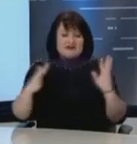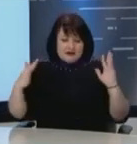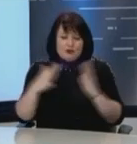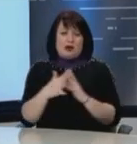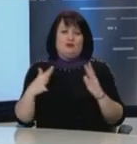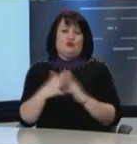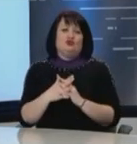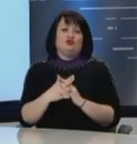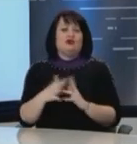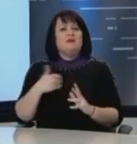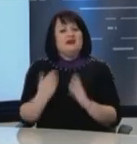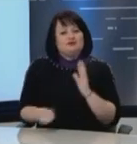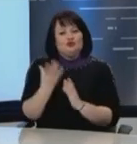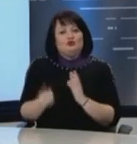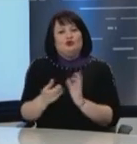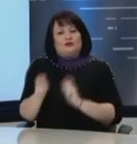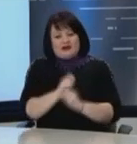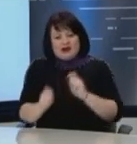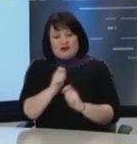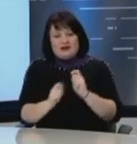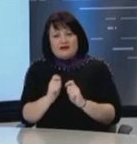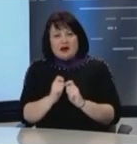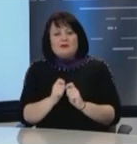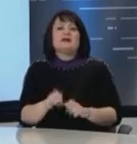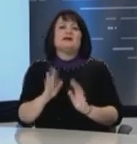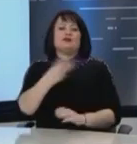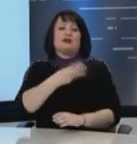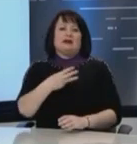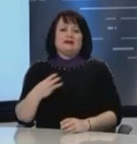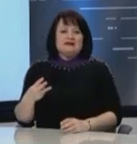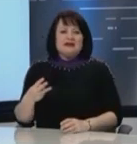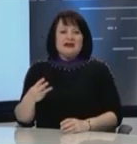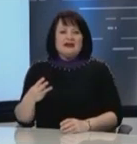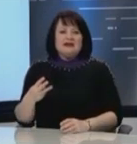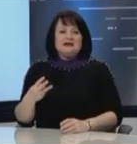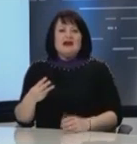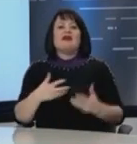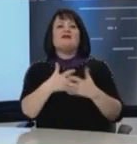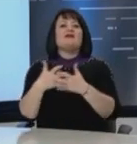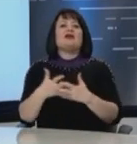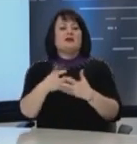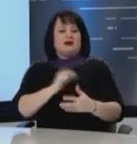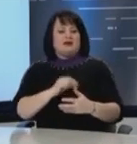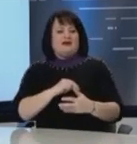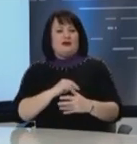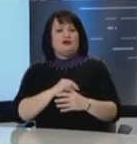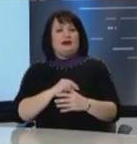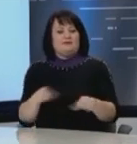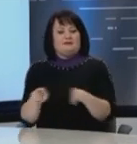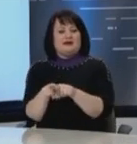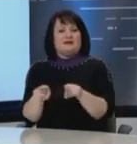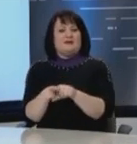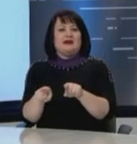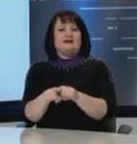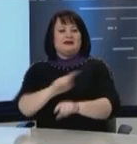κάθε εξυγχρονιστική μας παρέμβαση. Σφιχταγκαλιαζόταν με τα μεγάλα φαρμακοβιομηχανικά συμφέροντα και